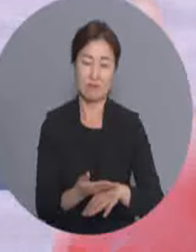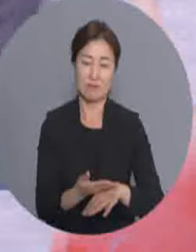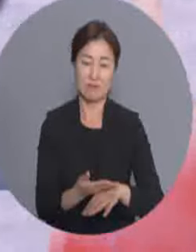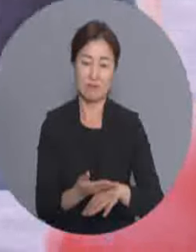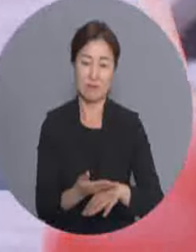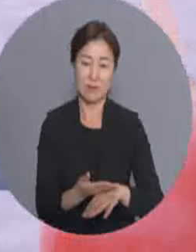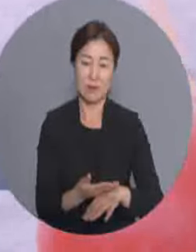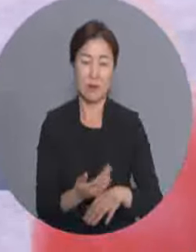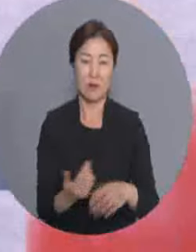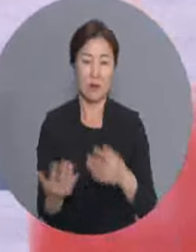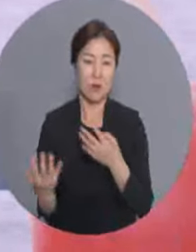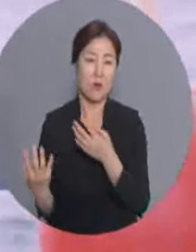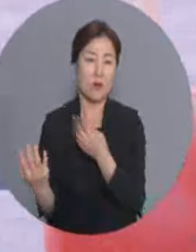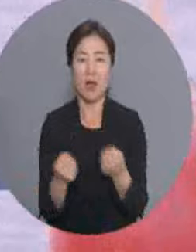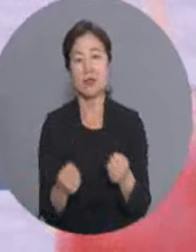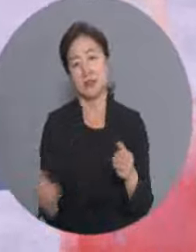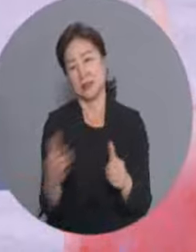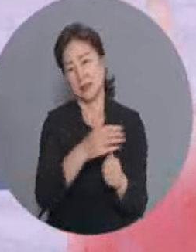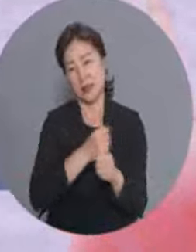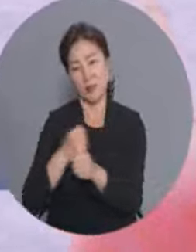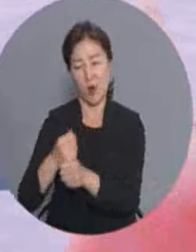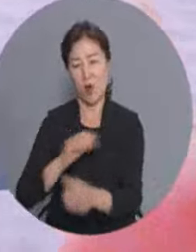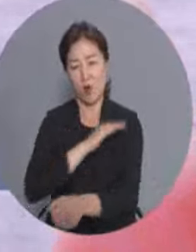않겠어요. 너무 또 많이 나고.